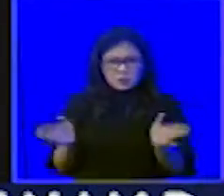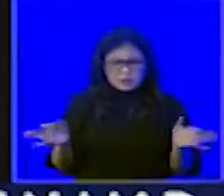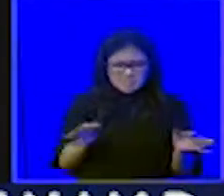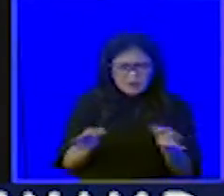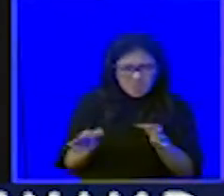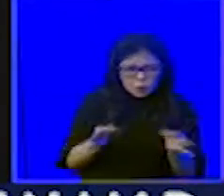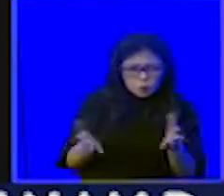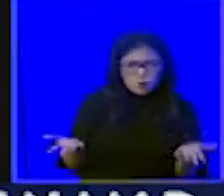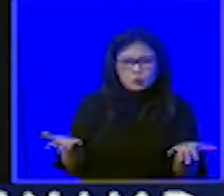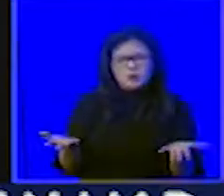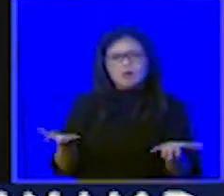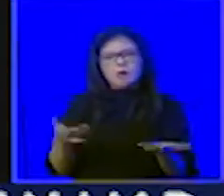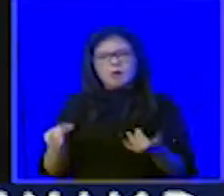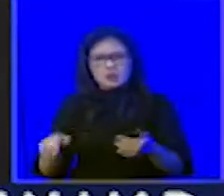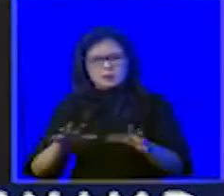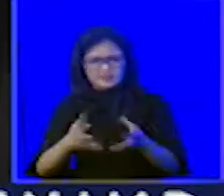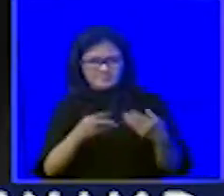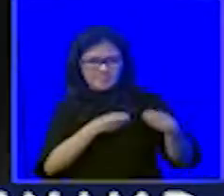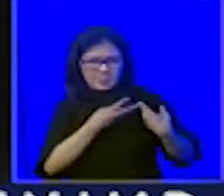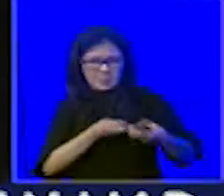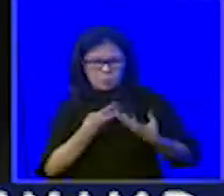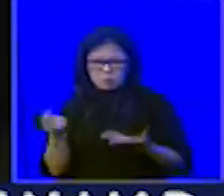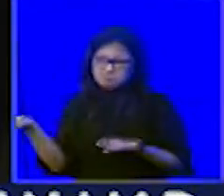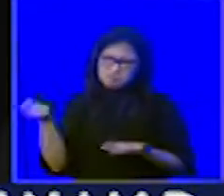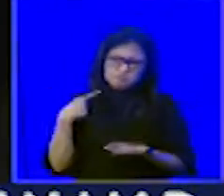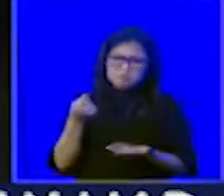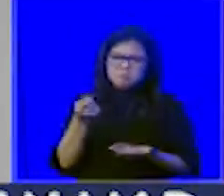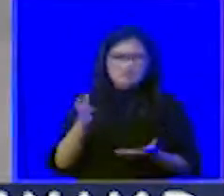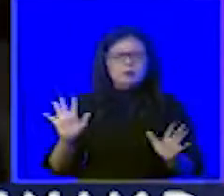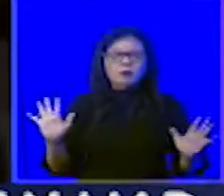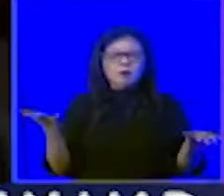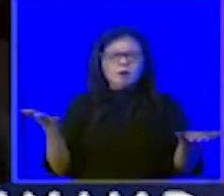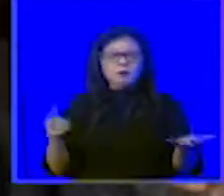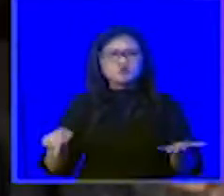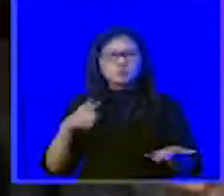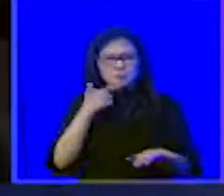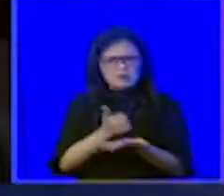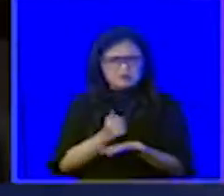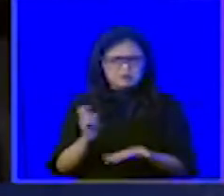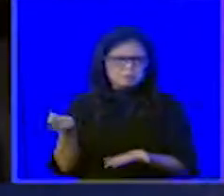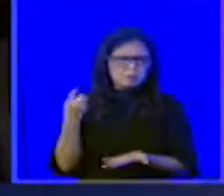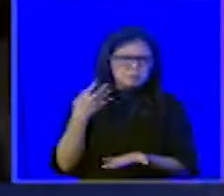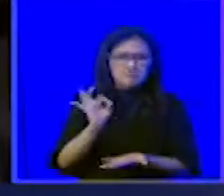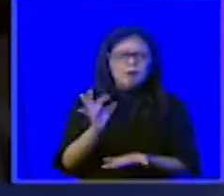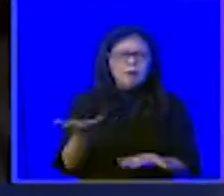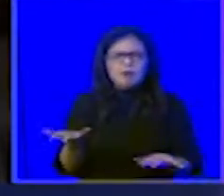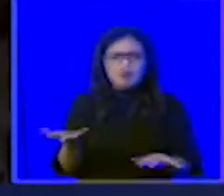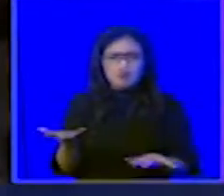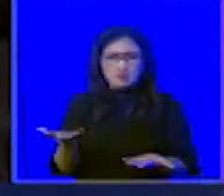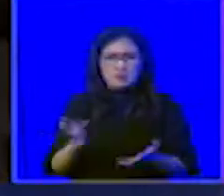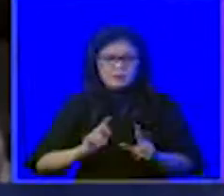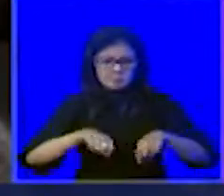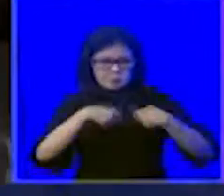kepada relawan diberikan secara sukarela dari masyarakat. Kita itu mengajukan untuk